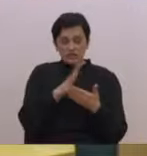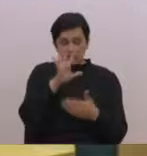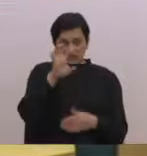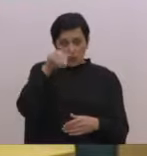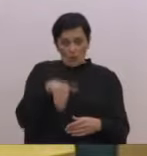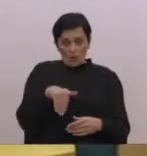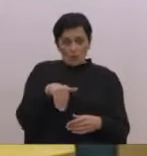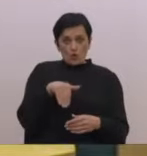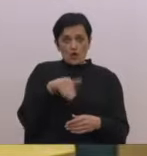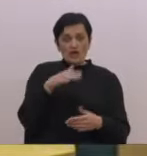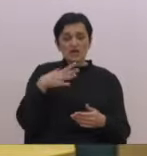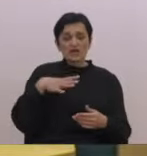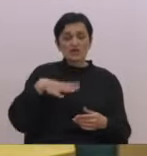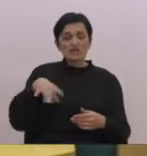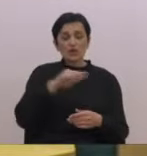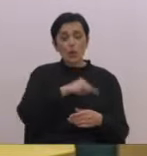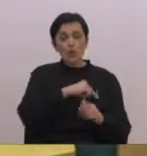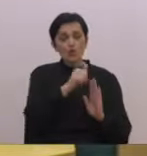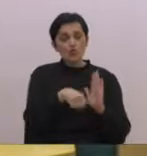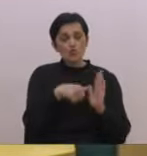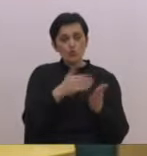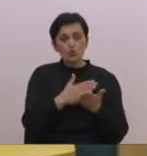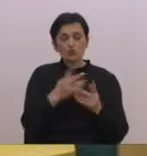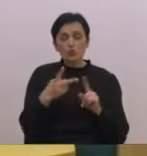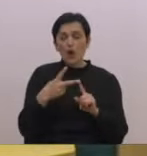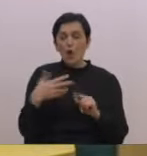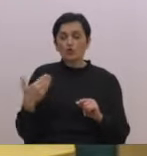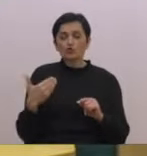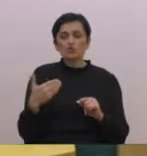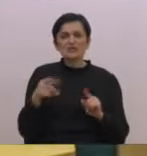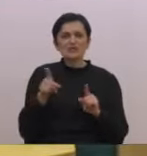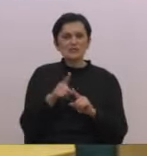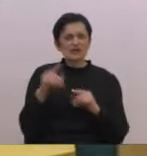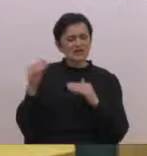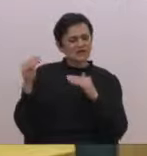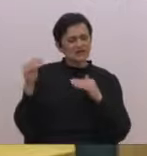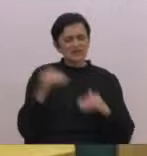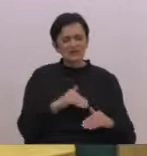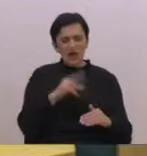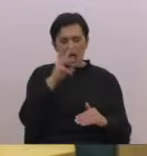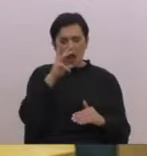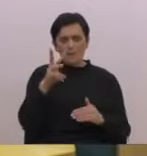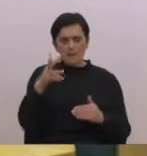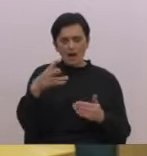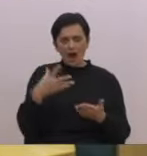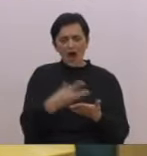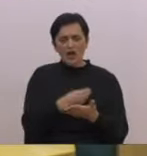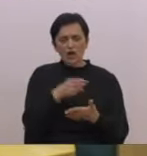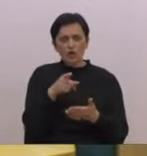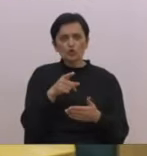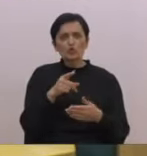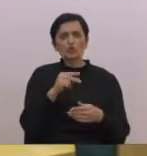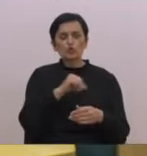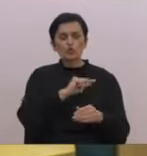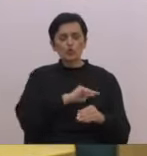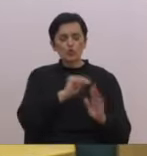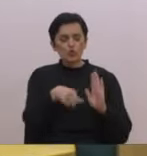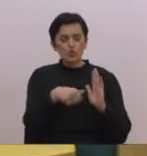adamiani, romelic erti mkhriv umushevaria, da meore mkhriv imdena dabalia, anazgaureba, ro faktobrivat umushevrobas utoldeba es